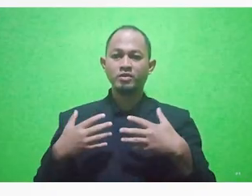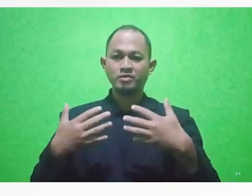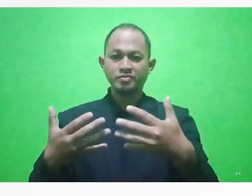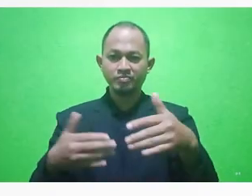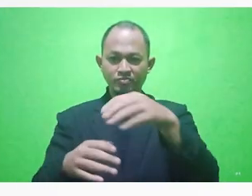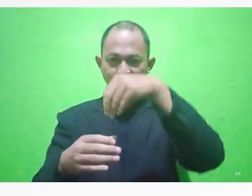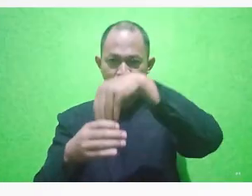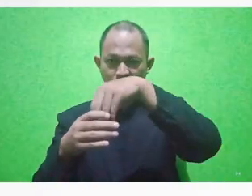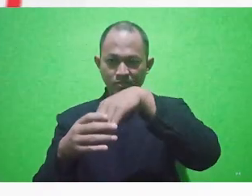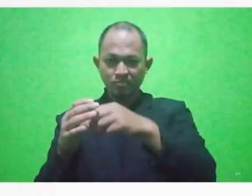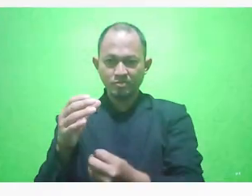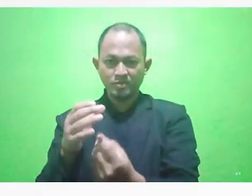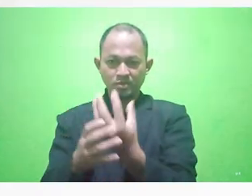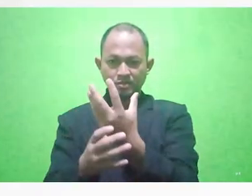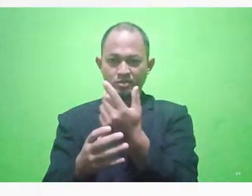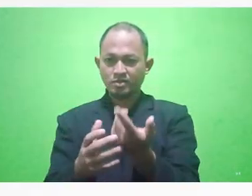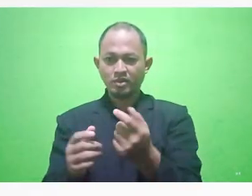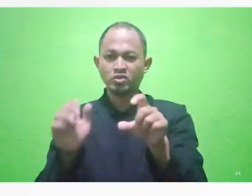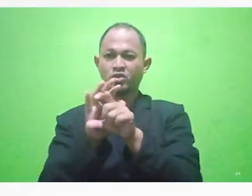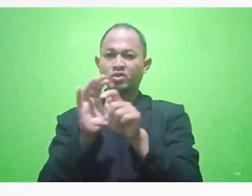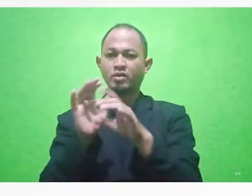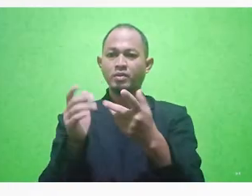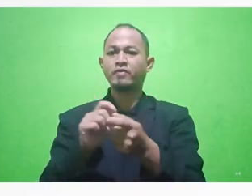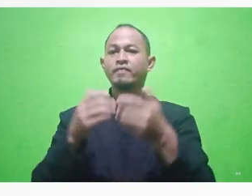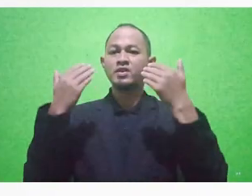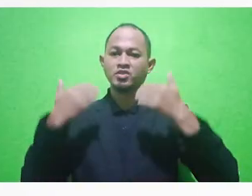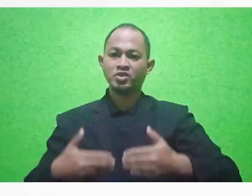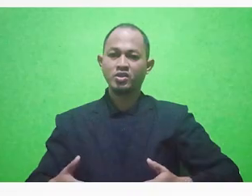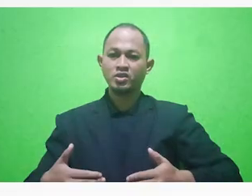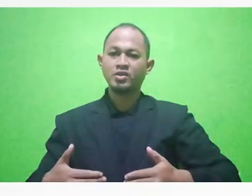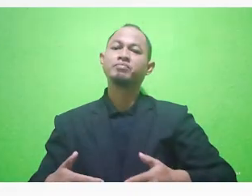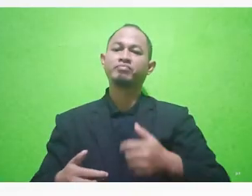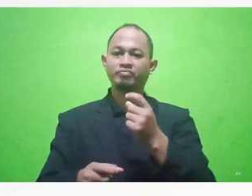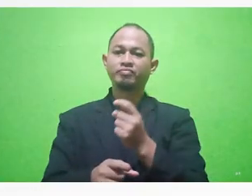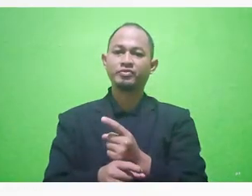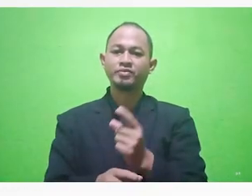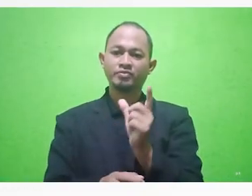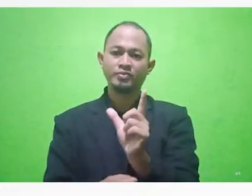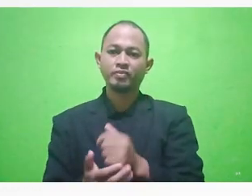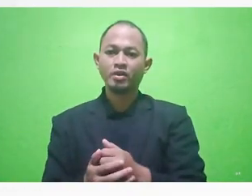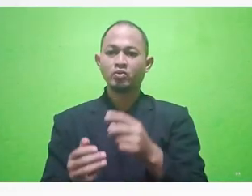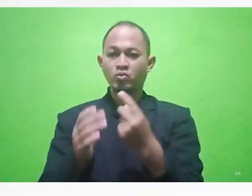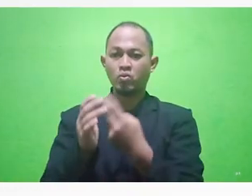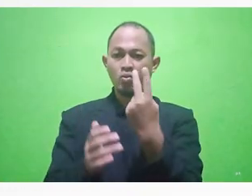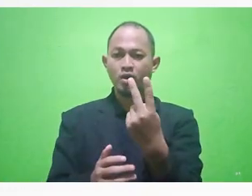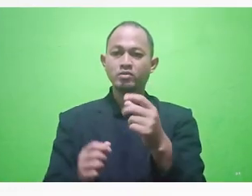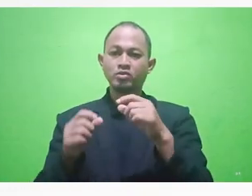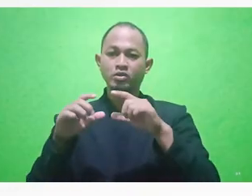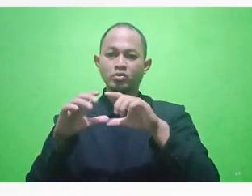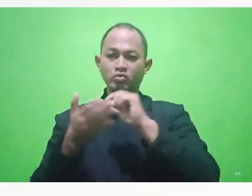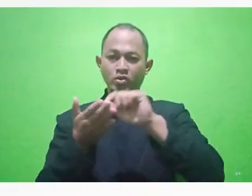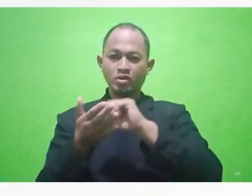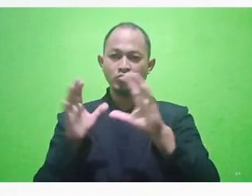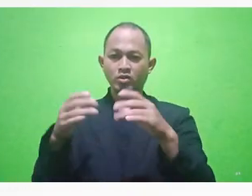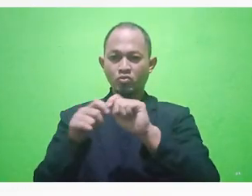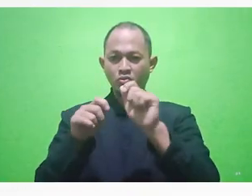satuan pendidikan. Ya, jawabannya adaptasi fisik. Kedua, satuan pendidikan